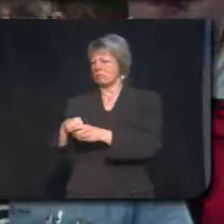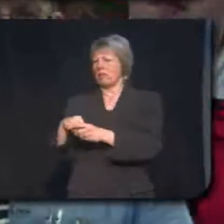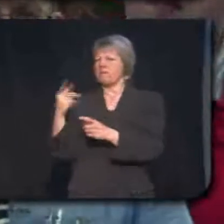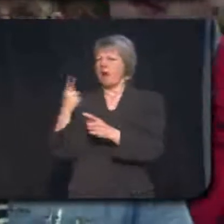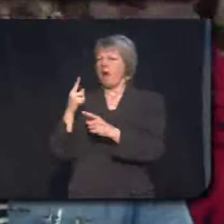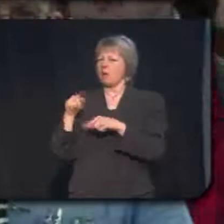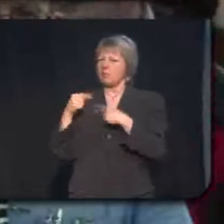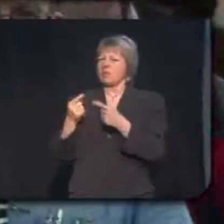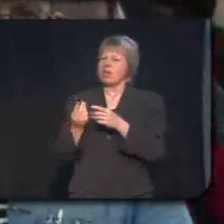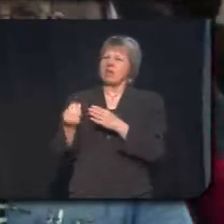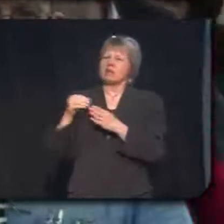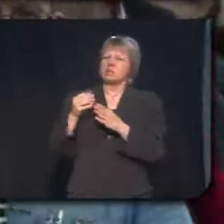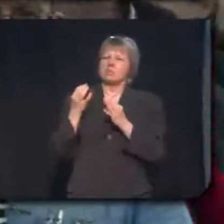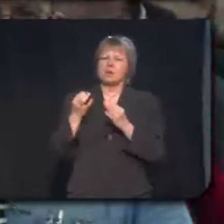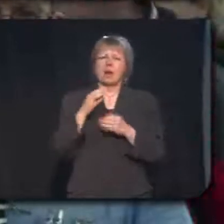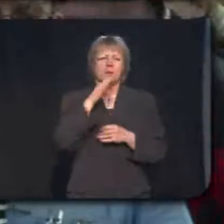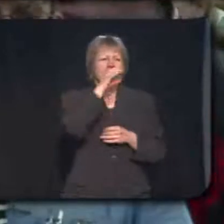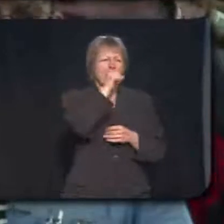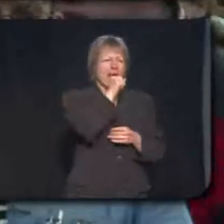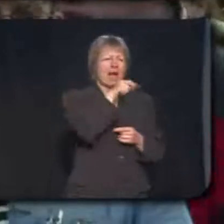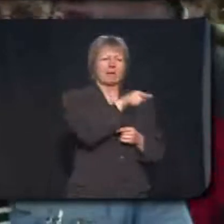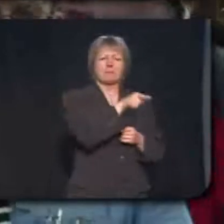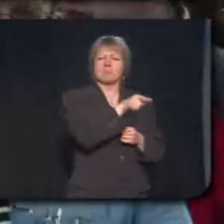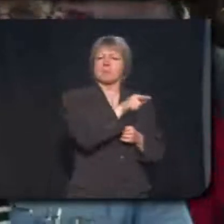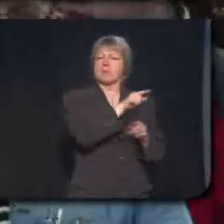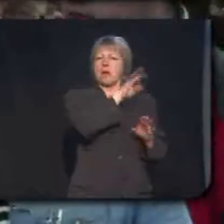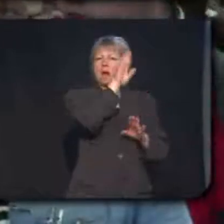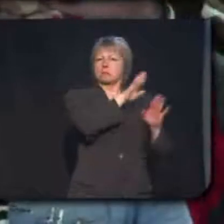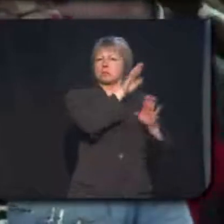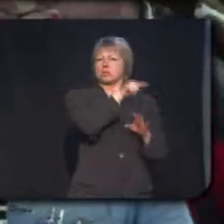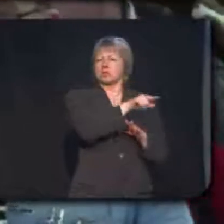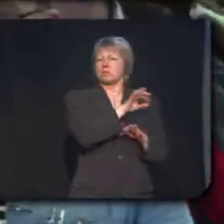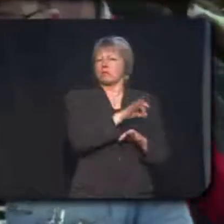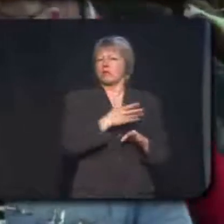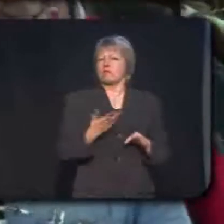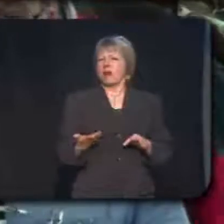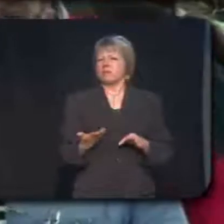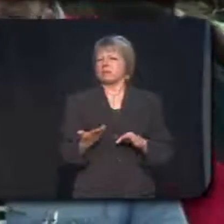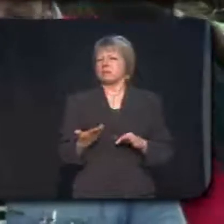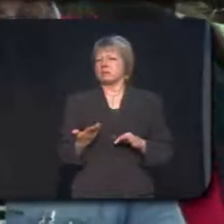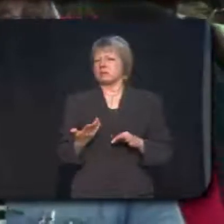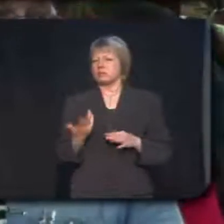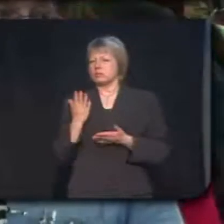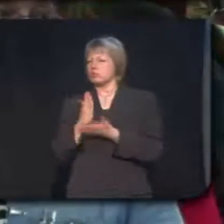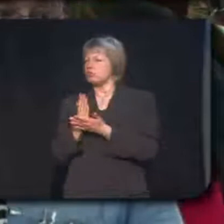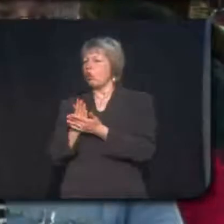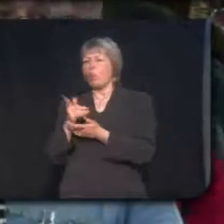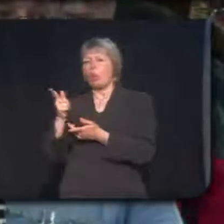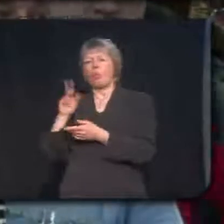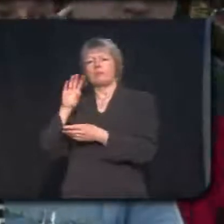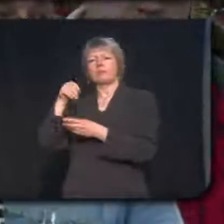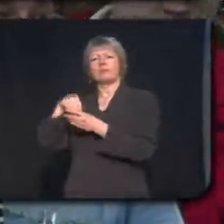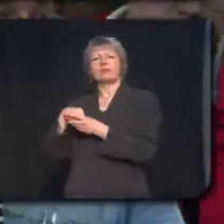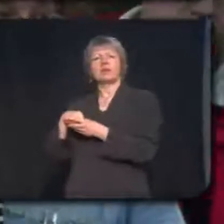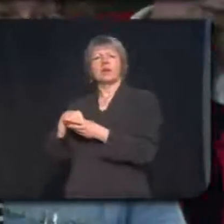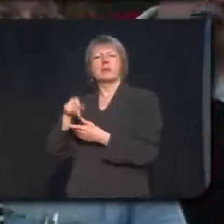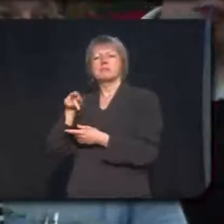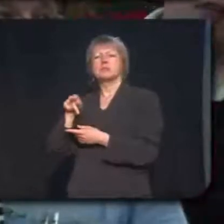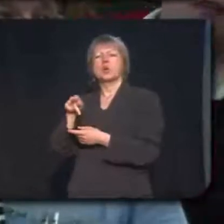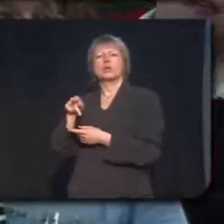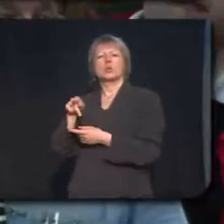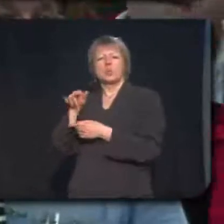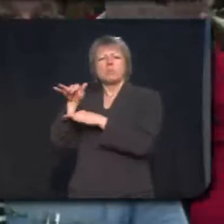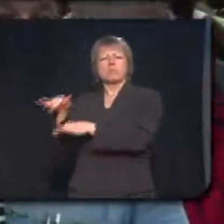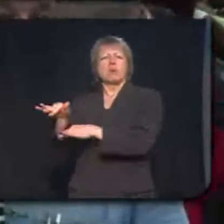Möglichkeit eine geheime Abstimmung zu beantragen wenn es bereits Pseudonyme